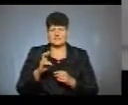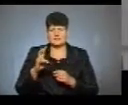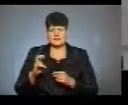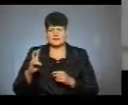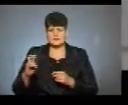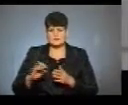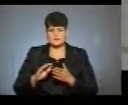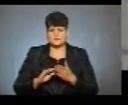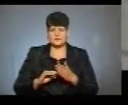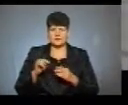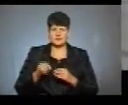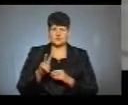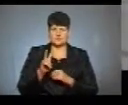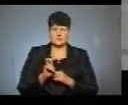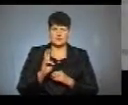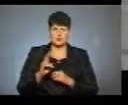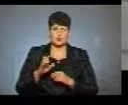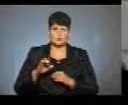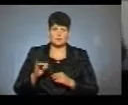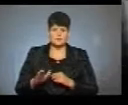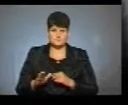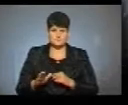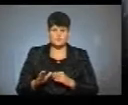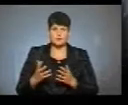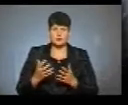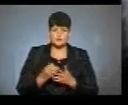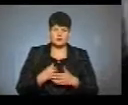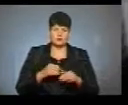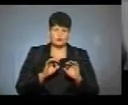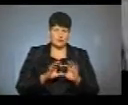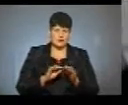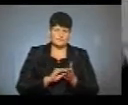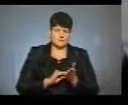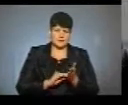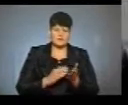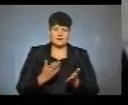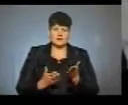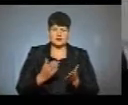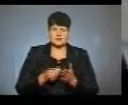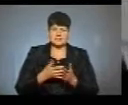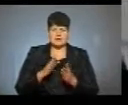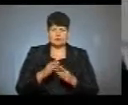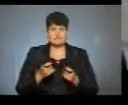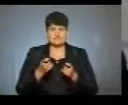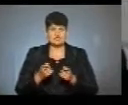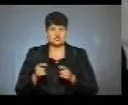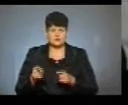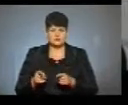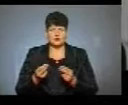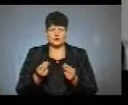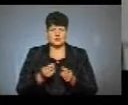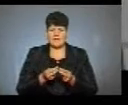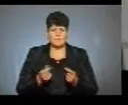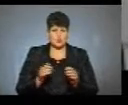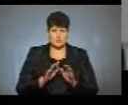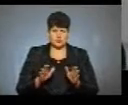кожен місяць, вийшло 1200. І ну, то в поясненні є, що якщо ціна буде дешевшою, то ті гроші не пропадуть,